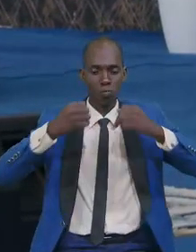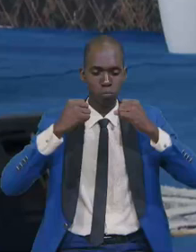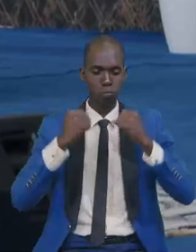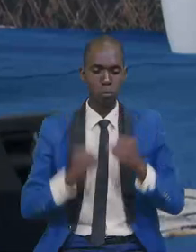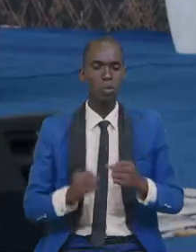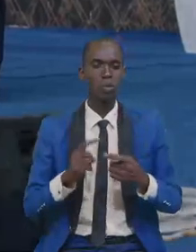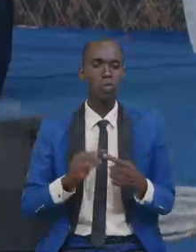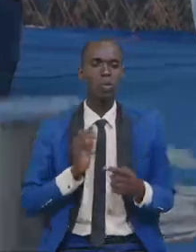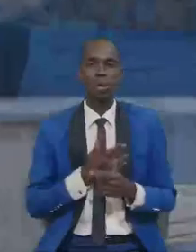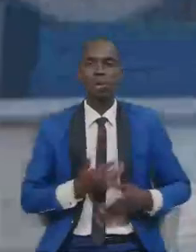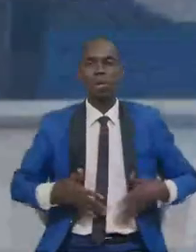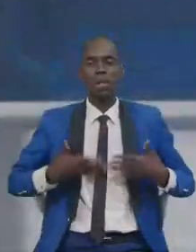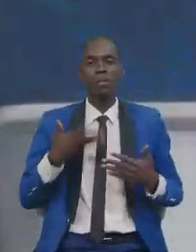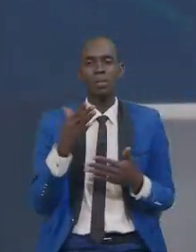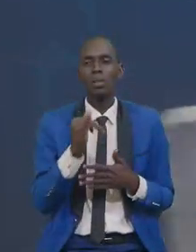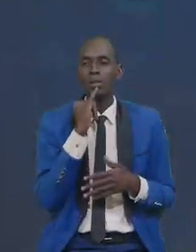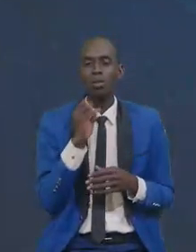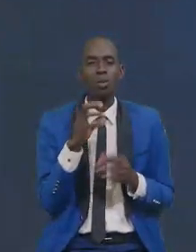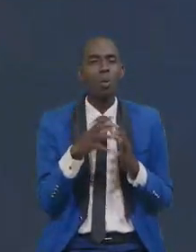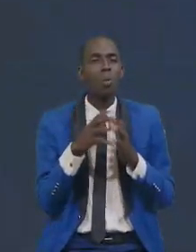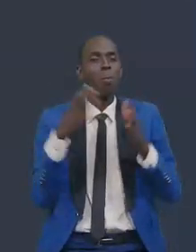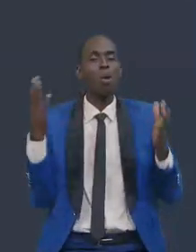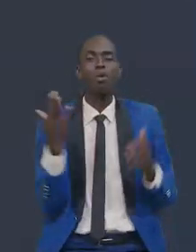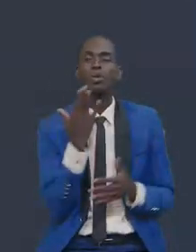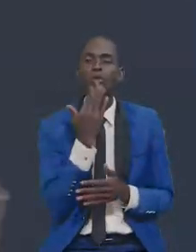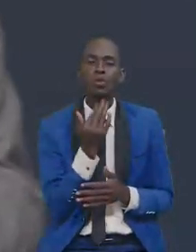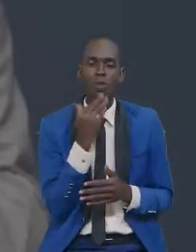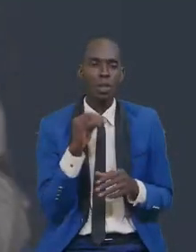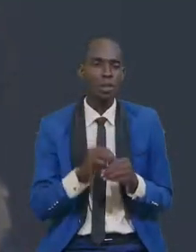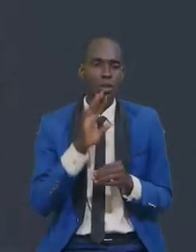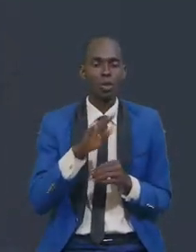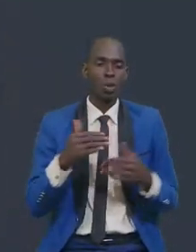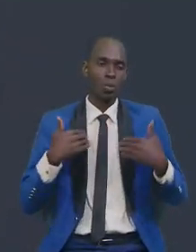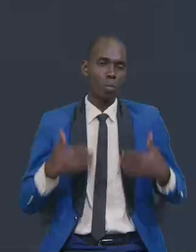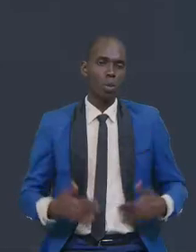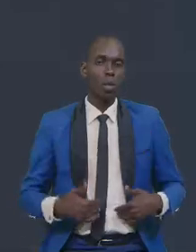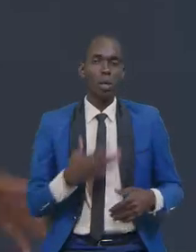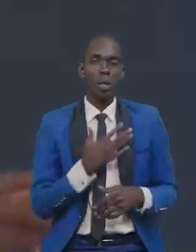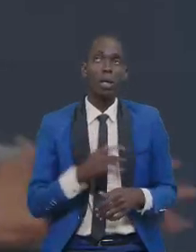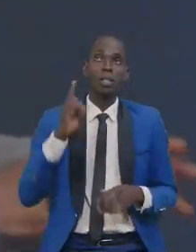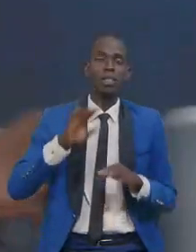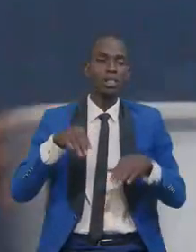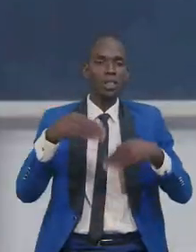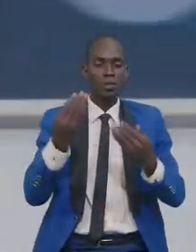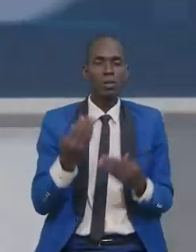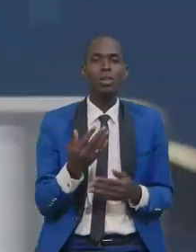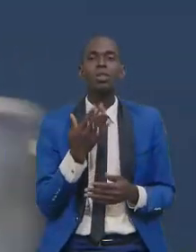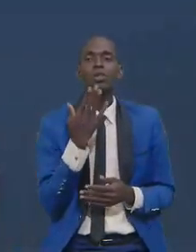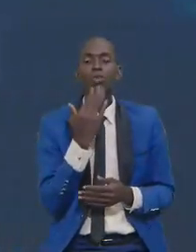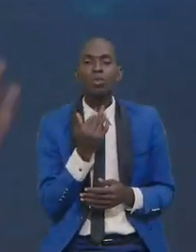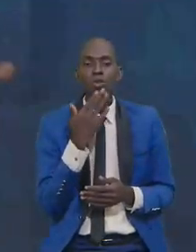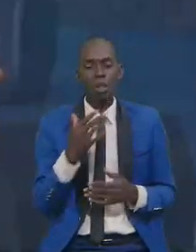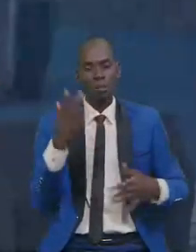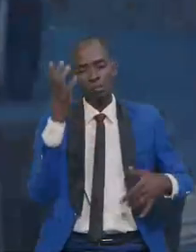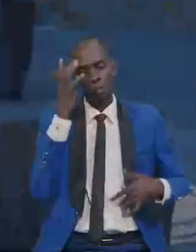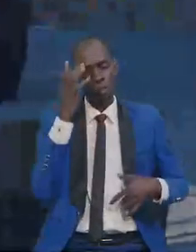notre vie. Il y a beaucoup de sel dedans. Et il te donne le